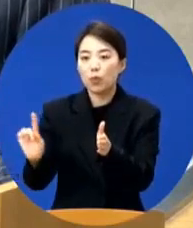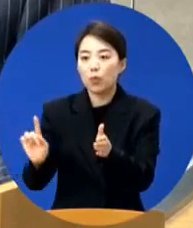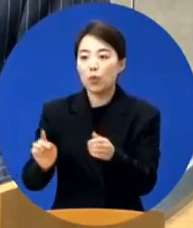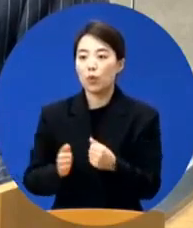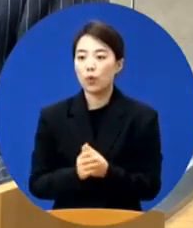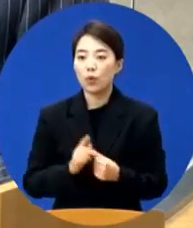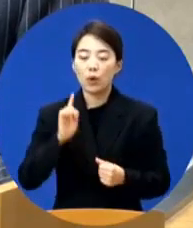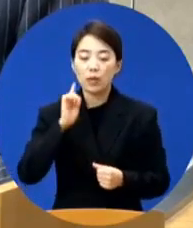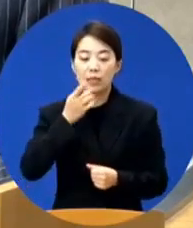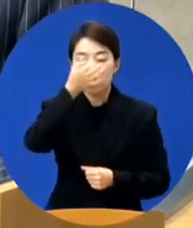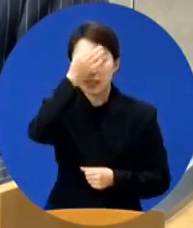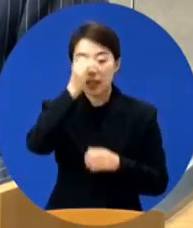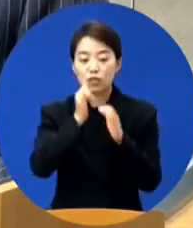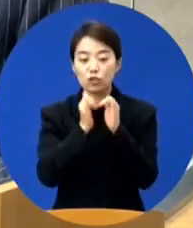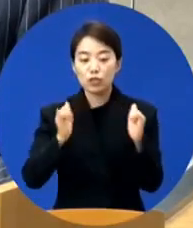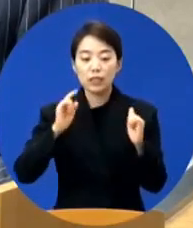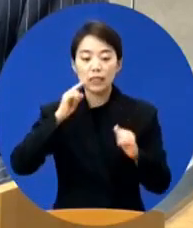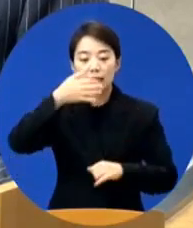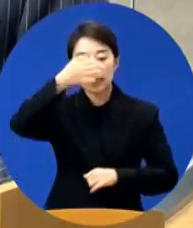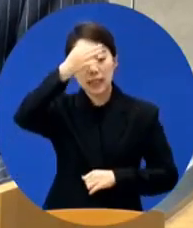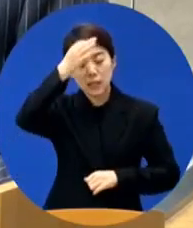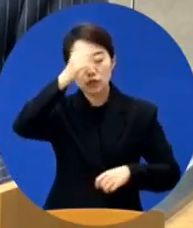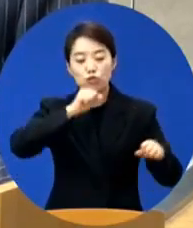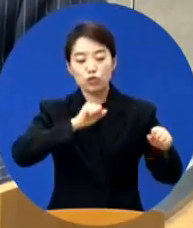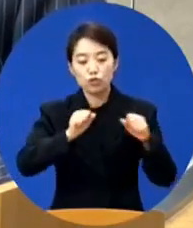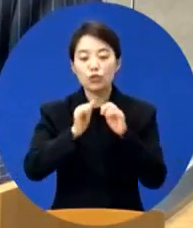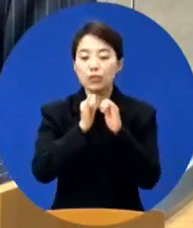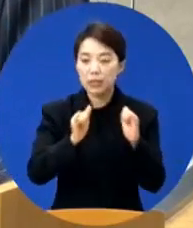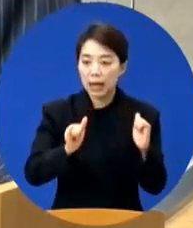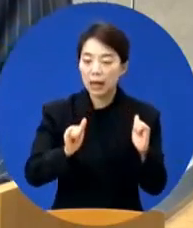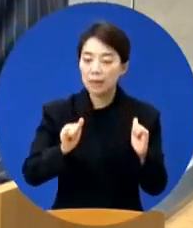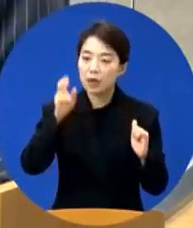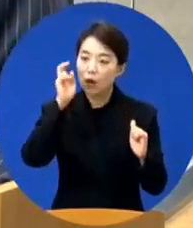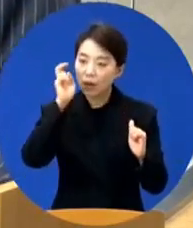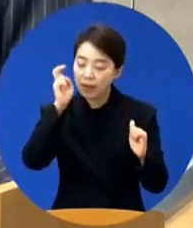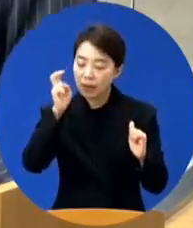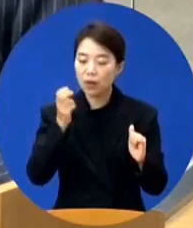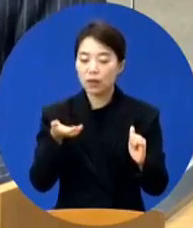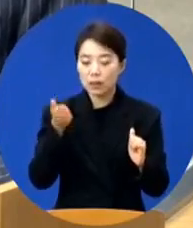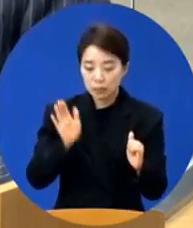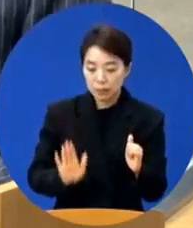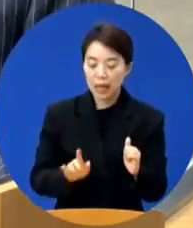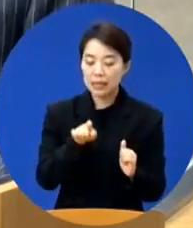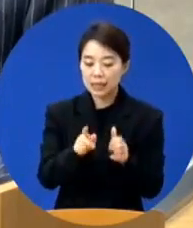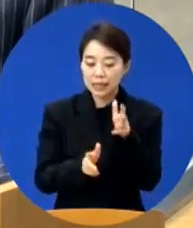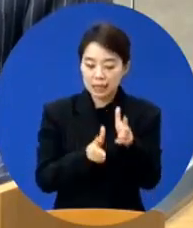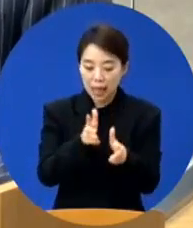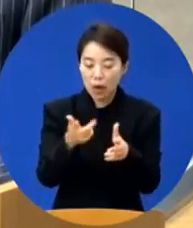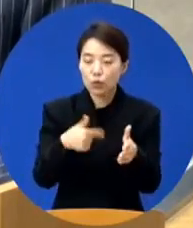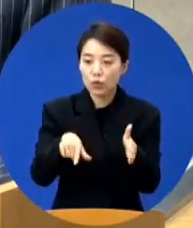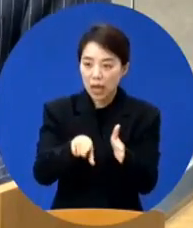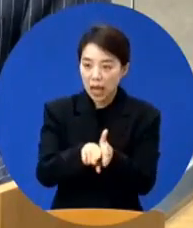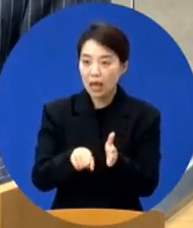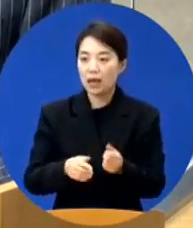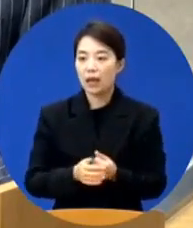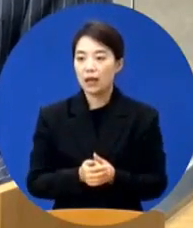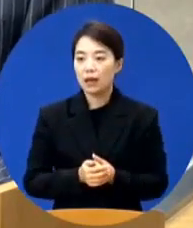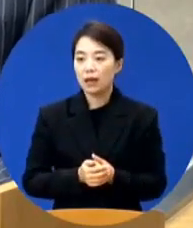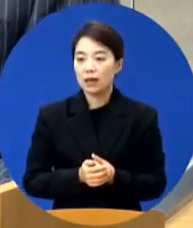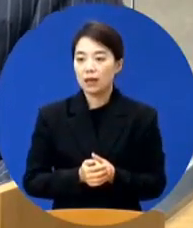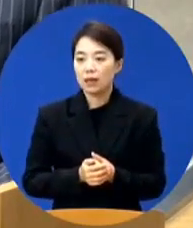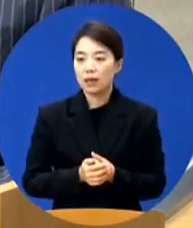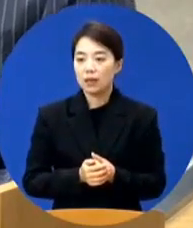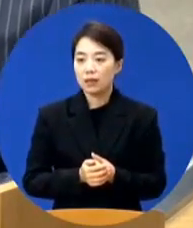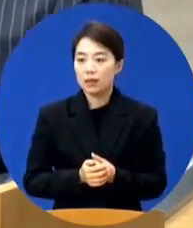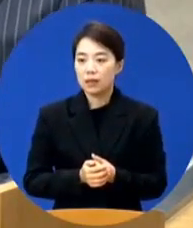예술인은 뭐 예술을 하시는 분들이 되겠죠. 그렇지만 이 사업을 하기 위해서 저희가 결국